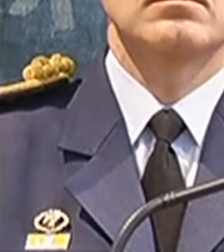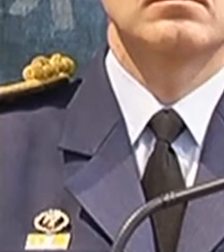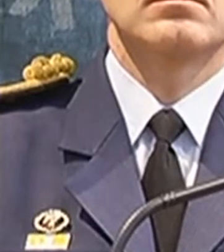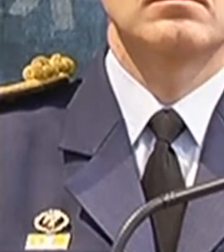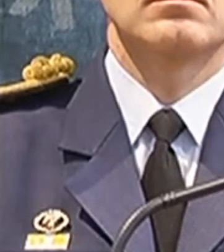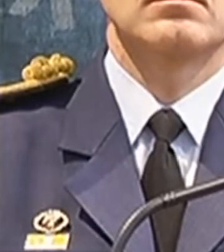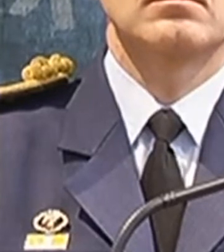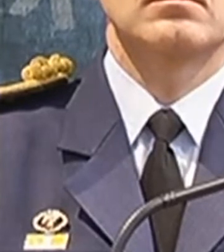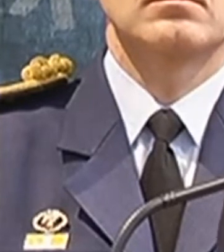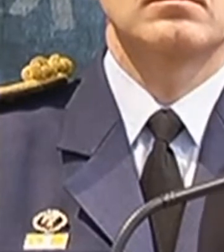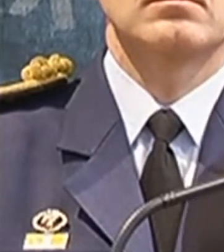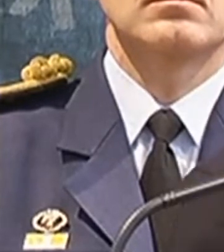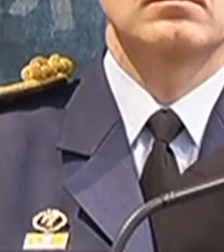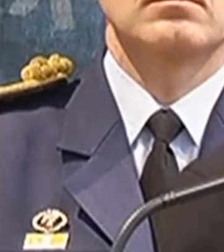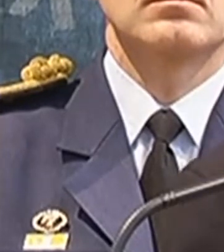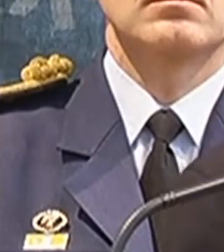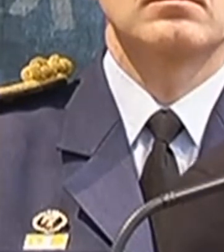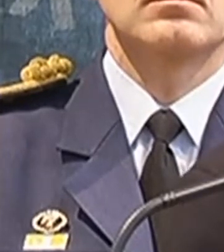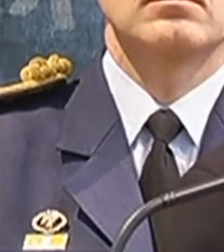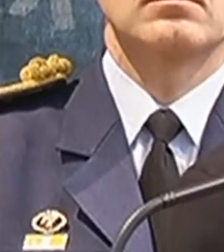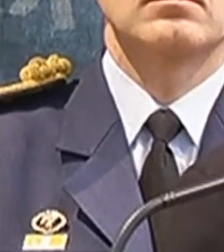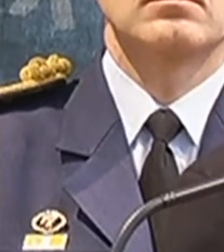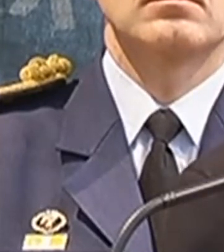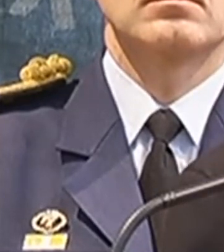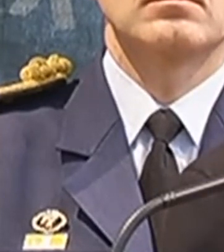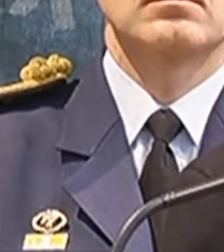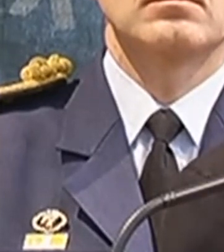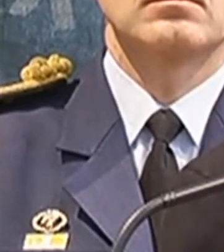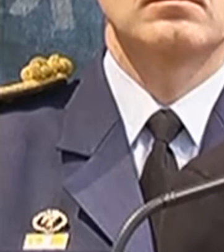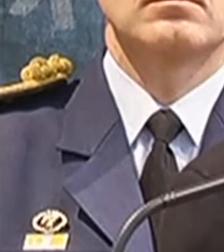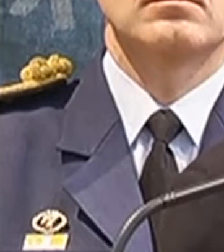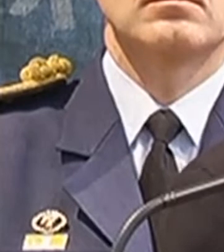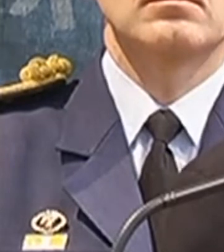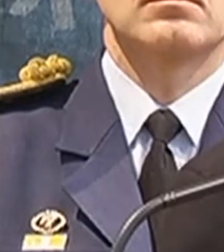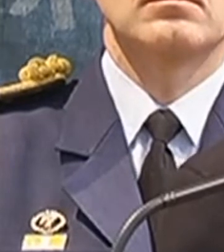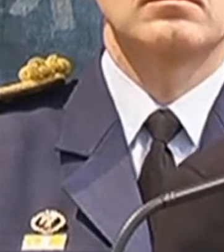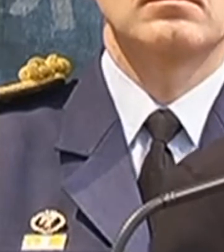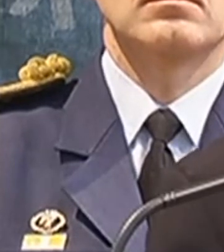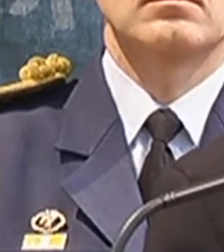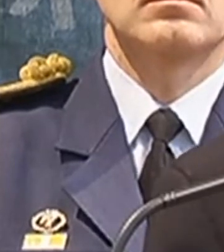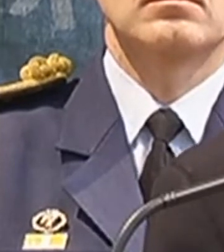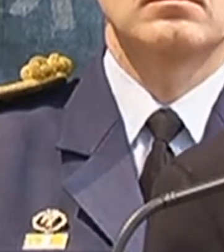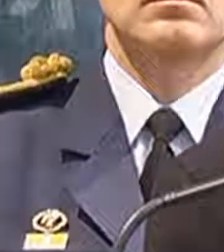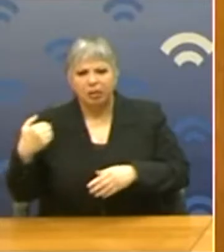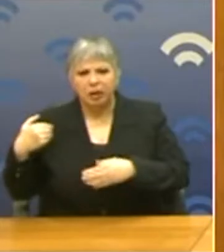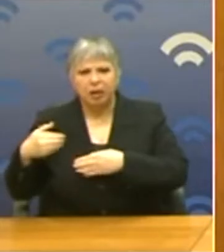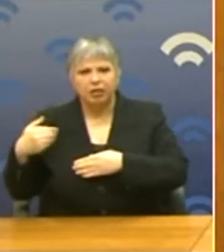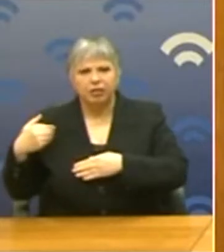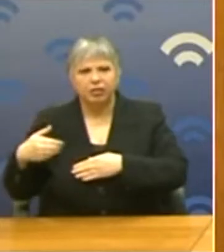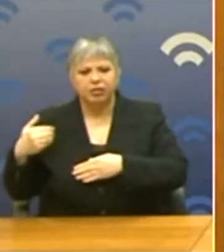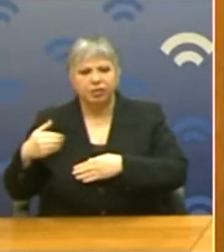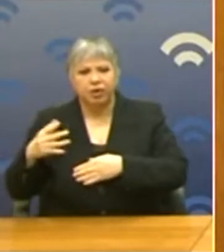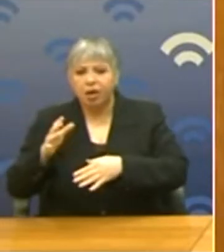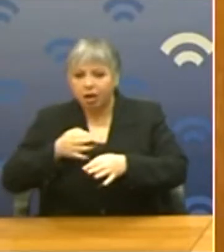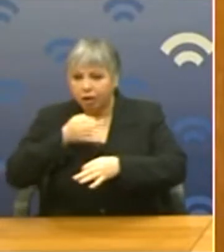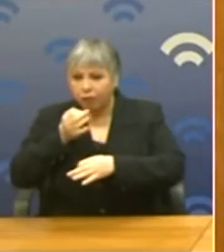αυτοί σημαίνουν σεβασμό της ιστορίας, του διεθνούς και του ευρωπαϊκού δικαίου.